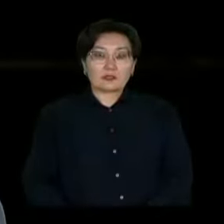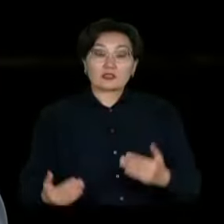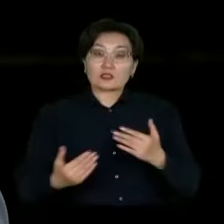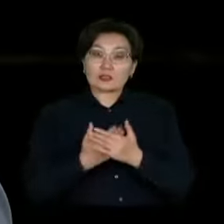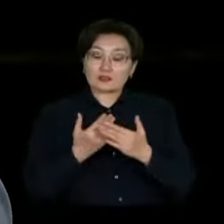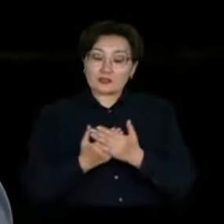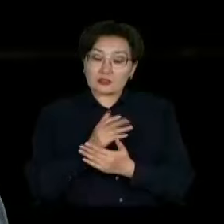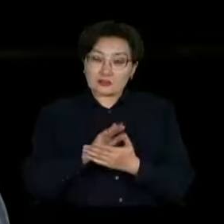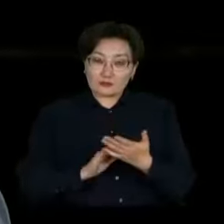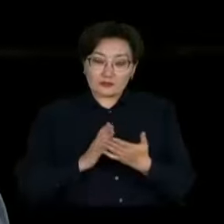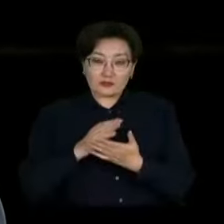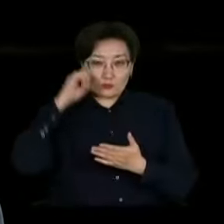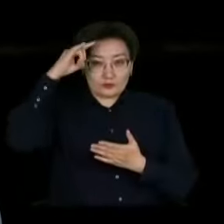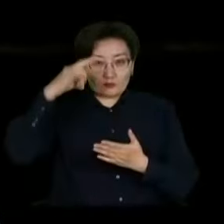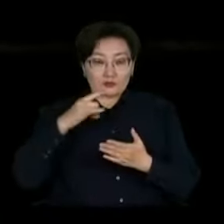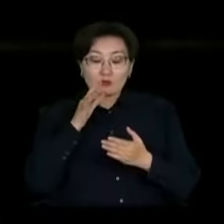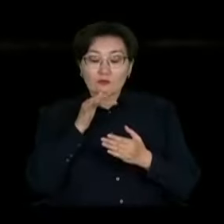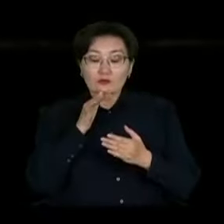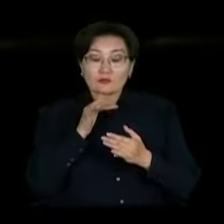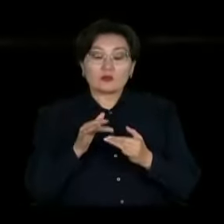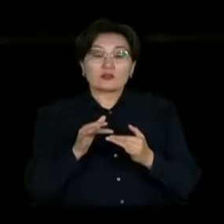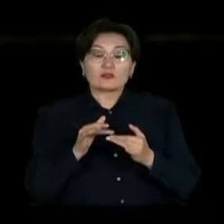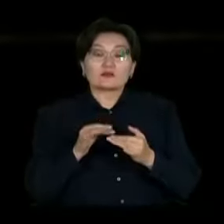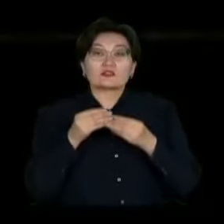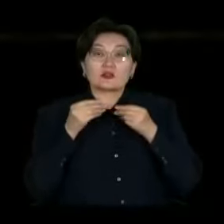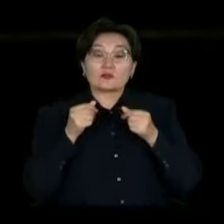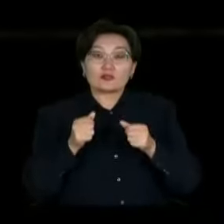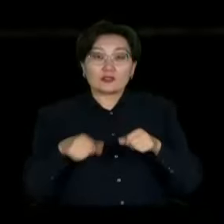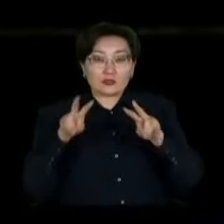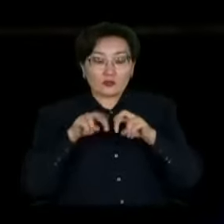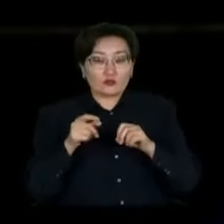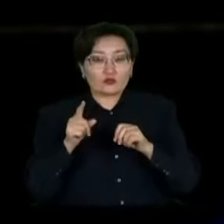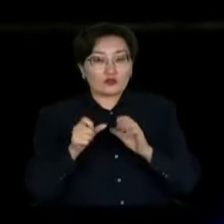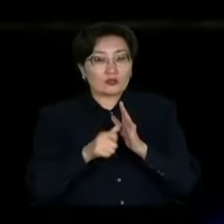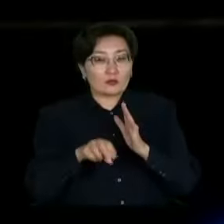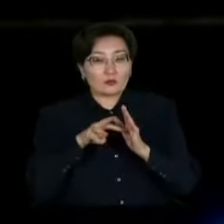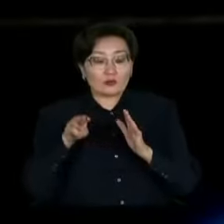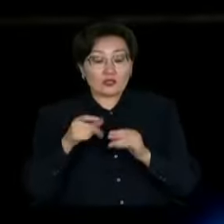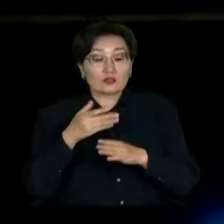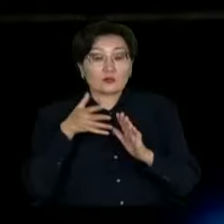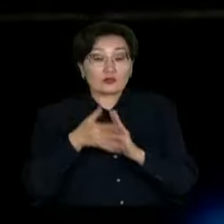Тікелей эфирде жаңалықтар. Елімізде уақыт белдеуі әсерін зерттеуге 160 миллион теңге жұмсалуы